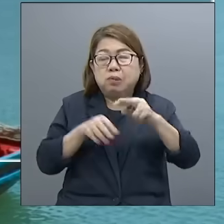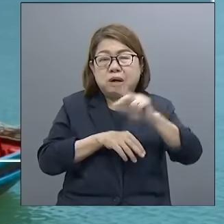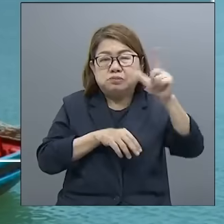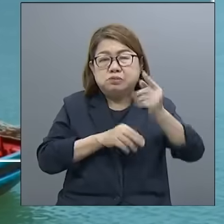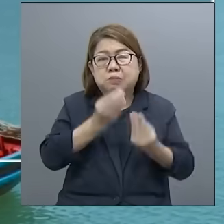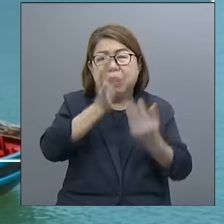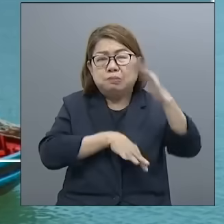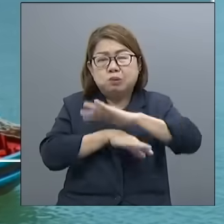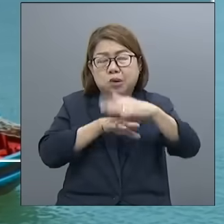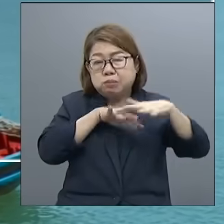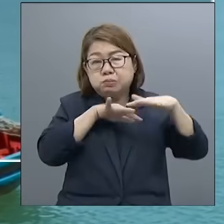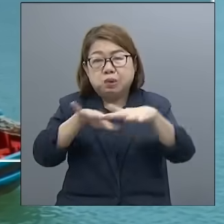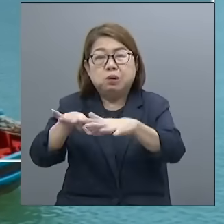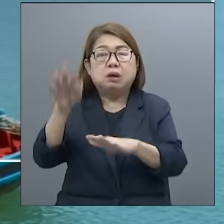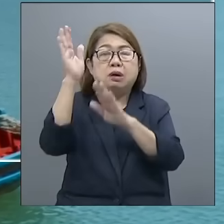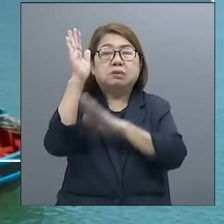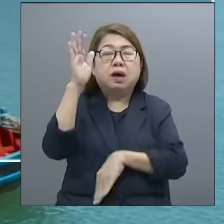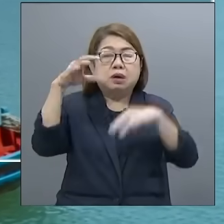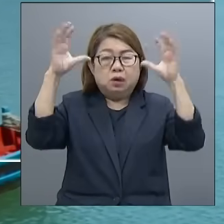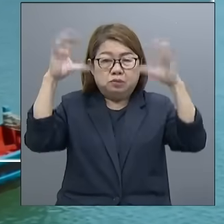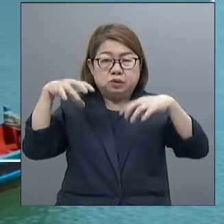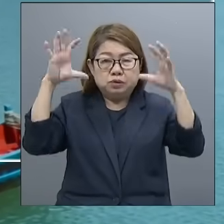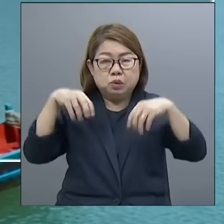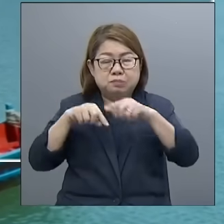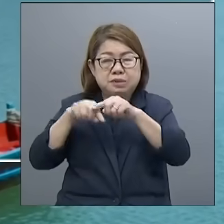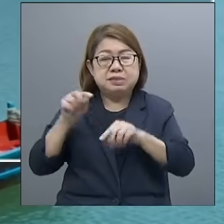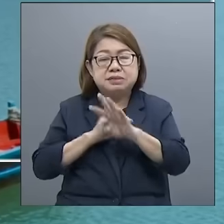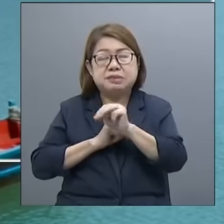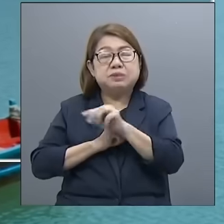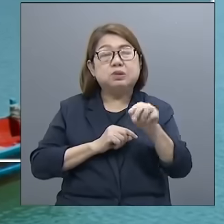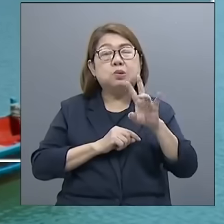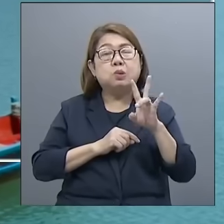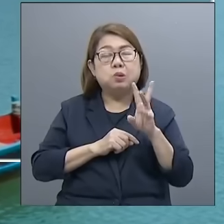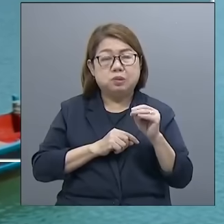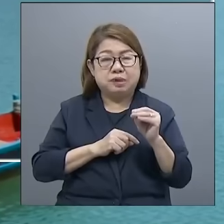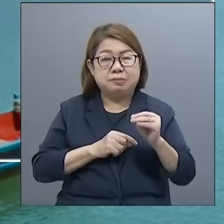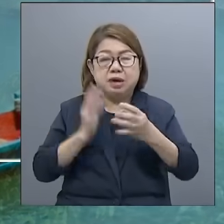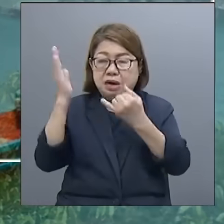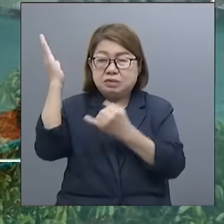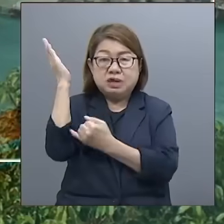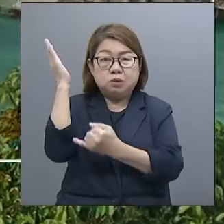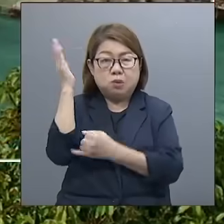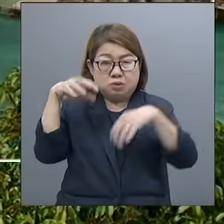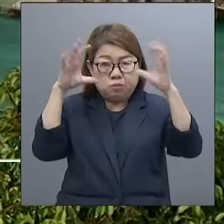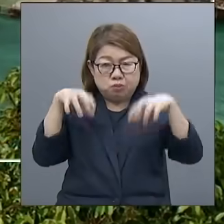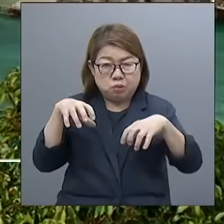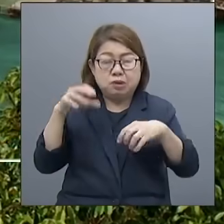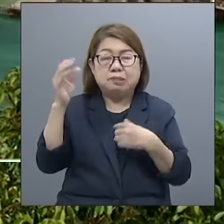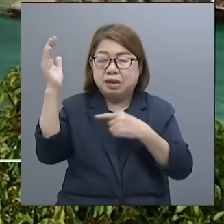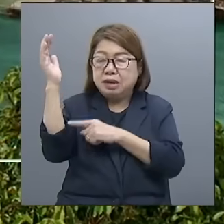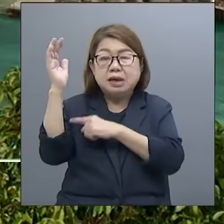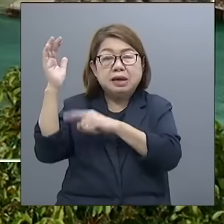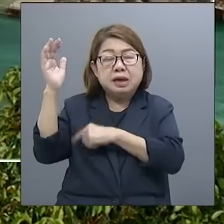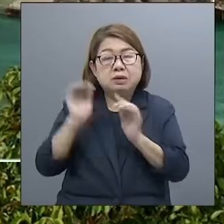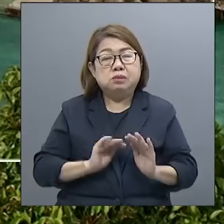คะปิดท้ายภาคใต้มีฝนฟ้าคะนอง 40-60% ของพื้นที่และมีฝนตกหนักบางแห่งทางด้านฝั่งอ่าวไทยนั้นจะมีคลื่นสูงประมาณ